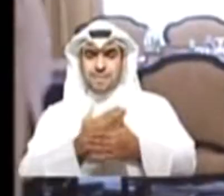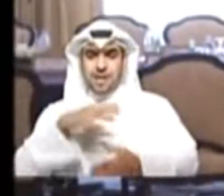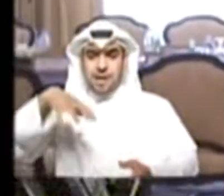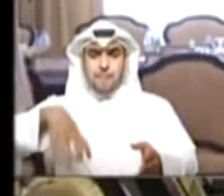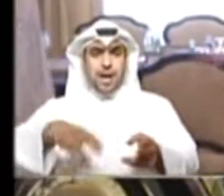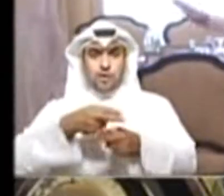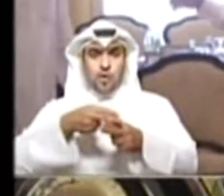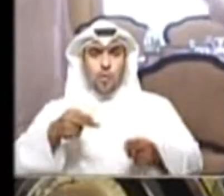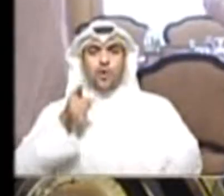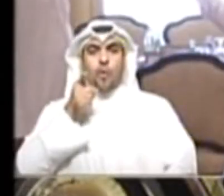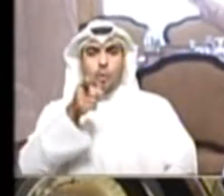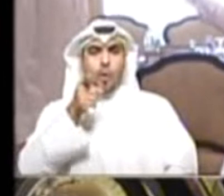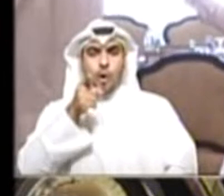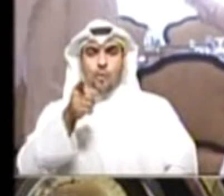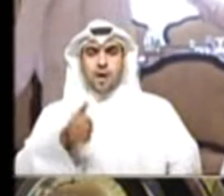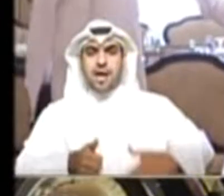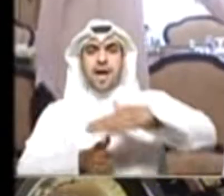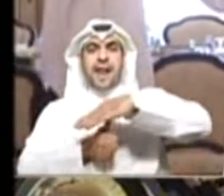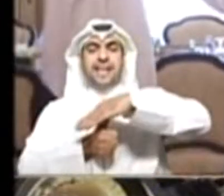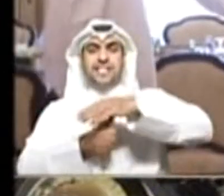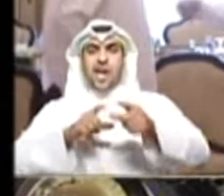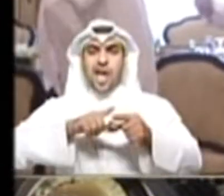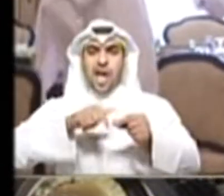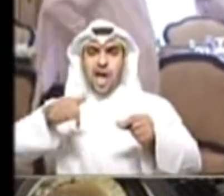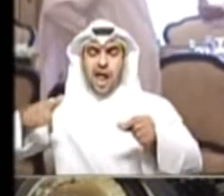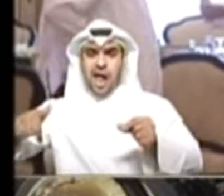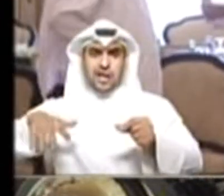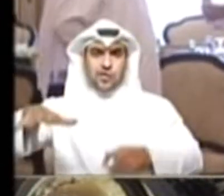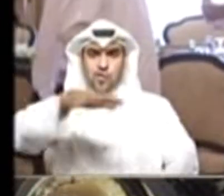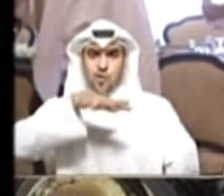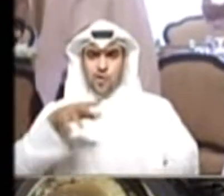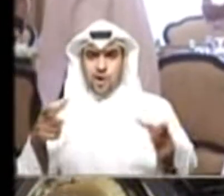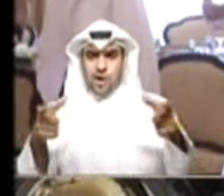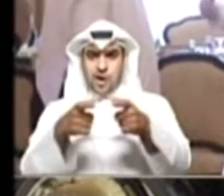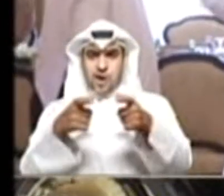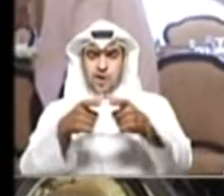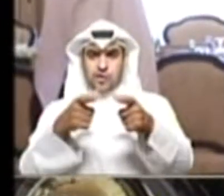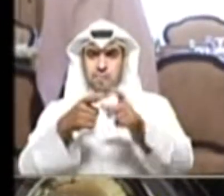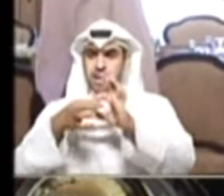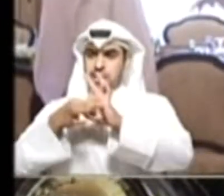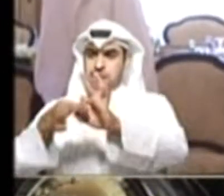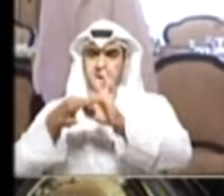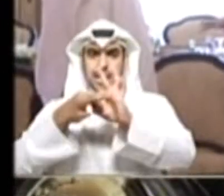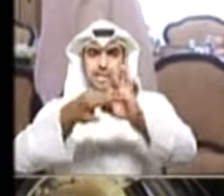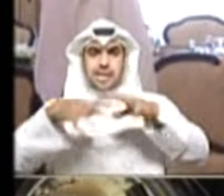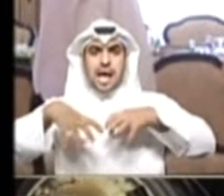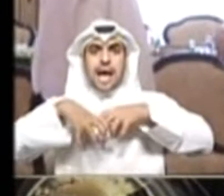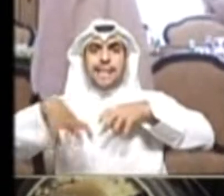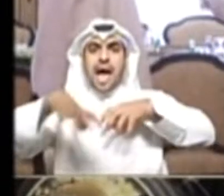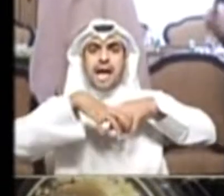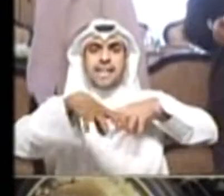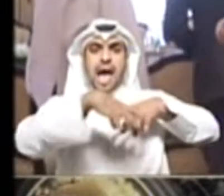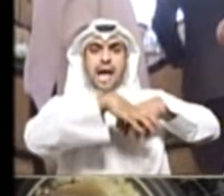الرئاسة لمجلس التعاون، فكان هذا الاجتماع مع كافة القطاعات المختلفة بالإضافة إلى أيضا